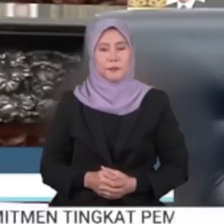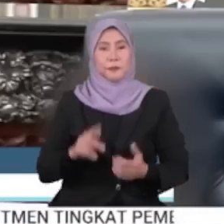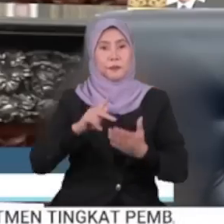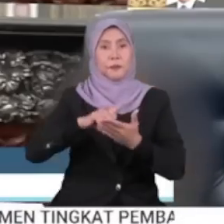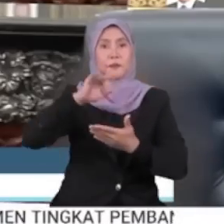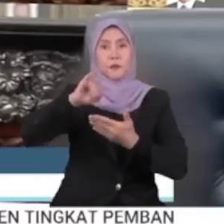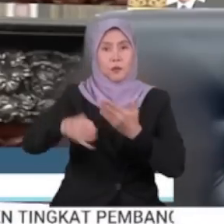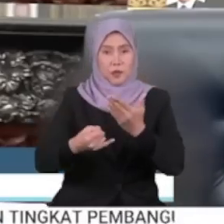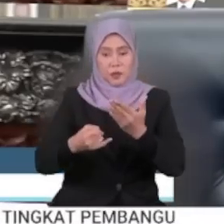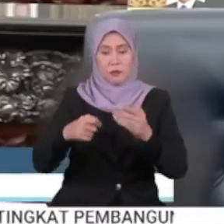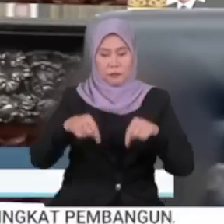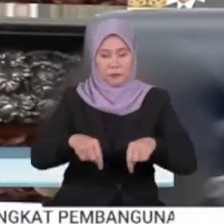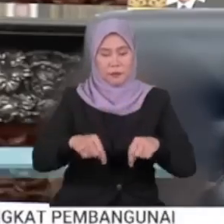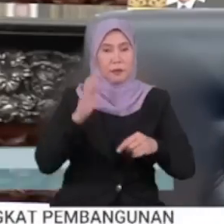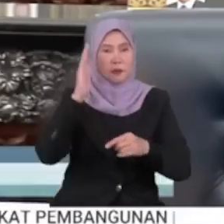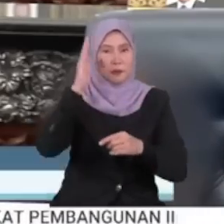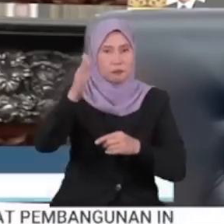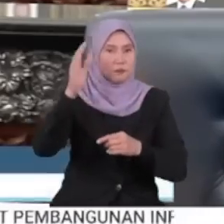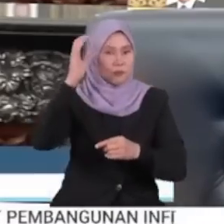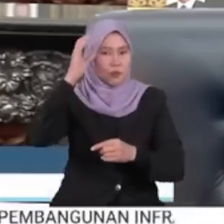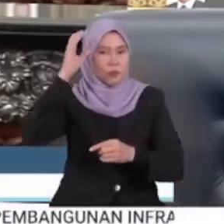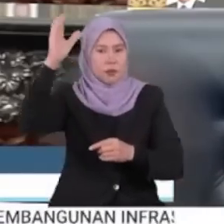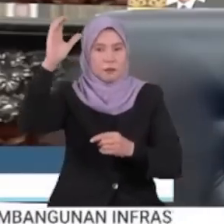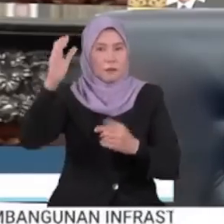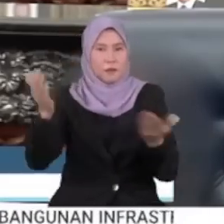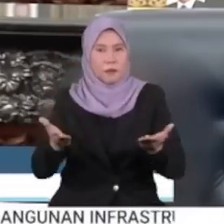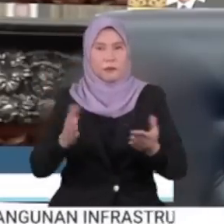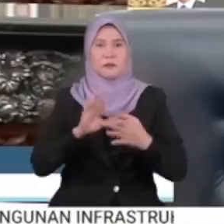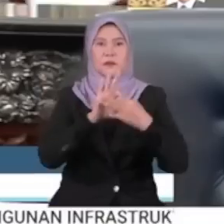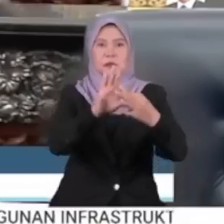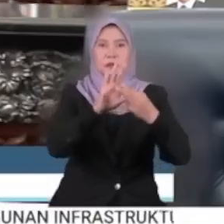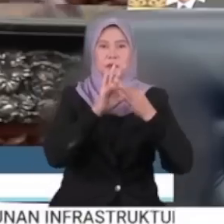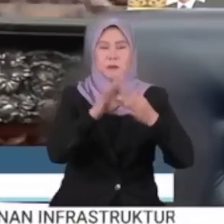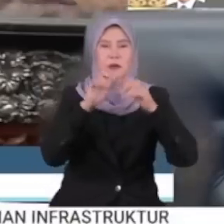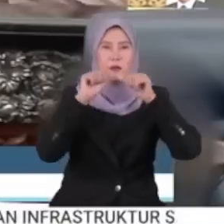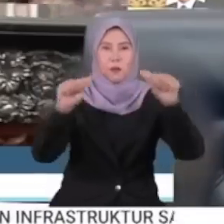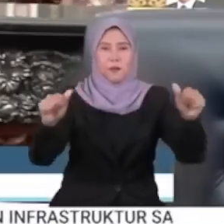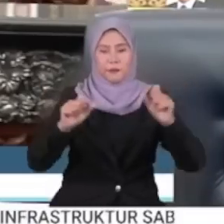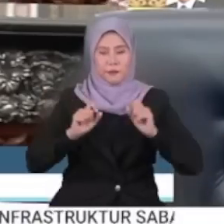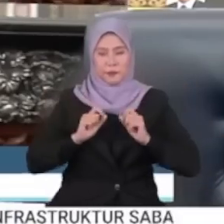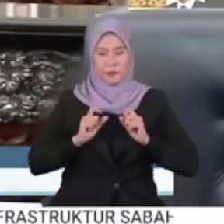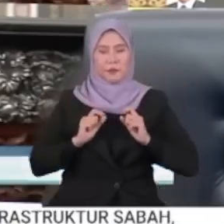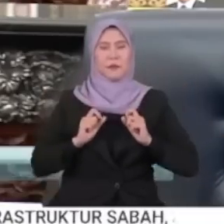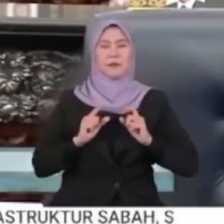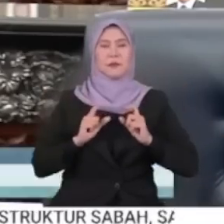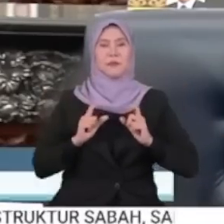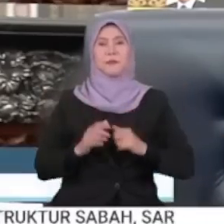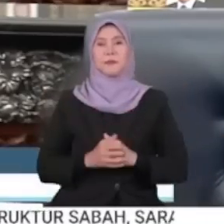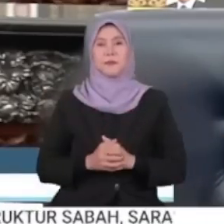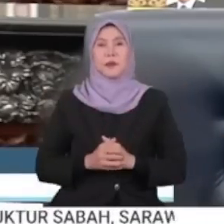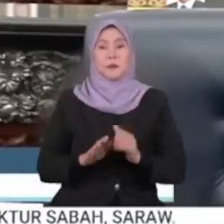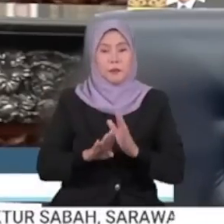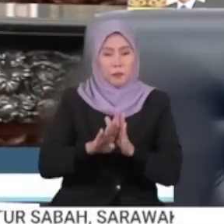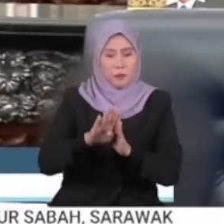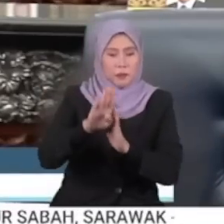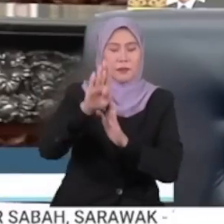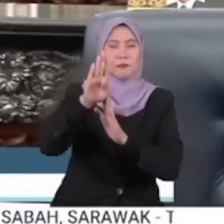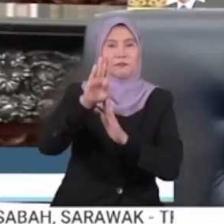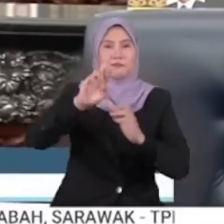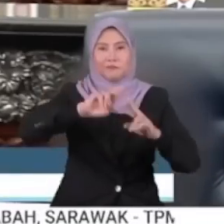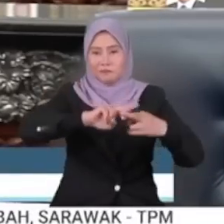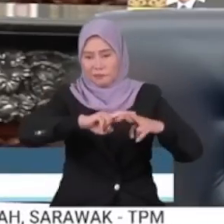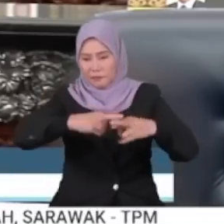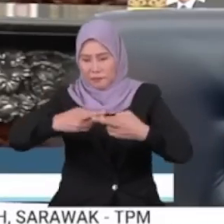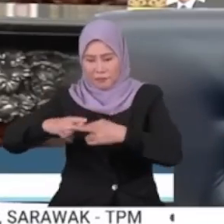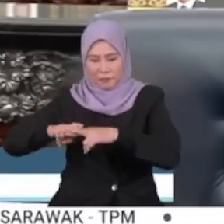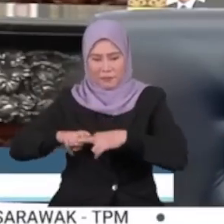Projek ini akan dilaksanakan berkonsepkan kerjasama awam swasta di mana pembangunan dan